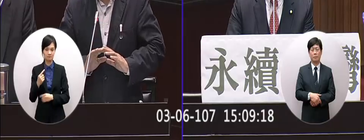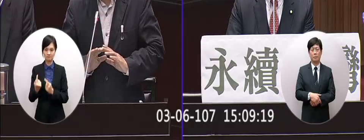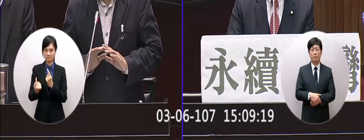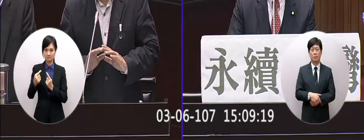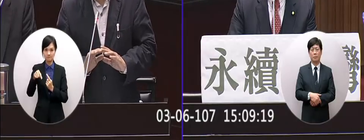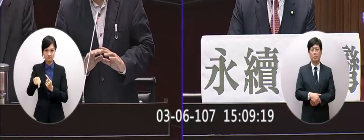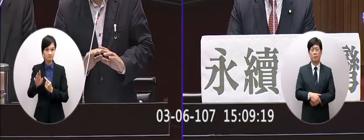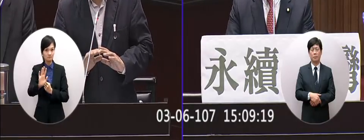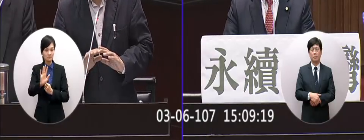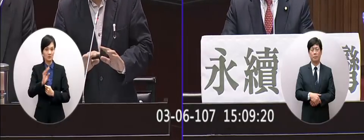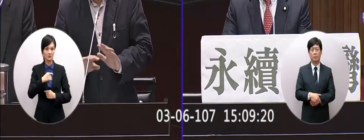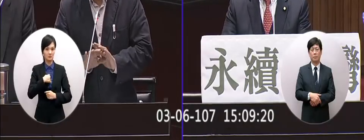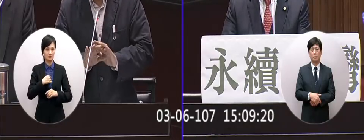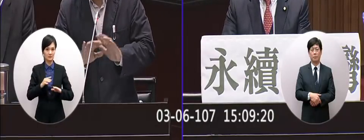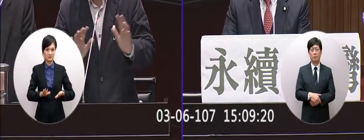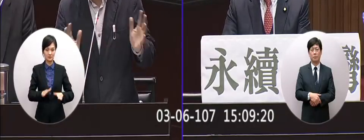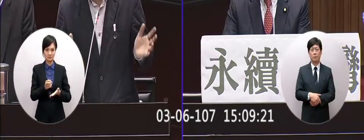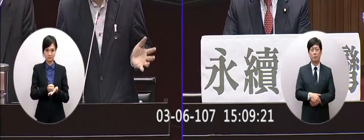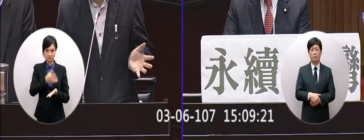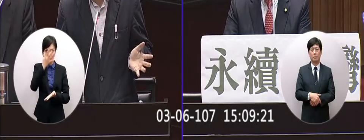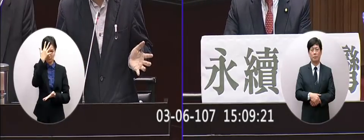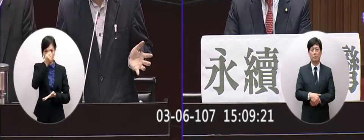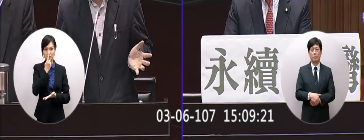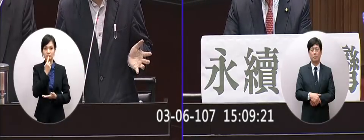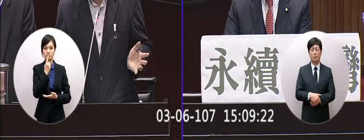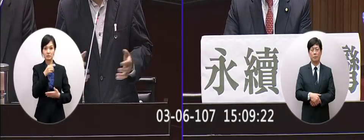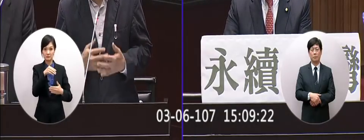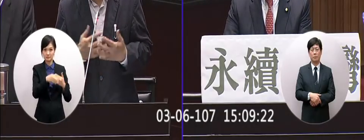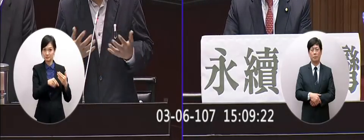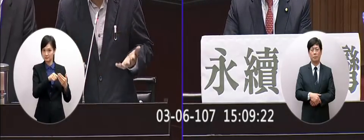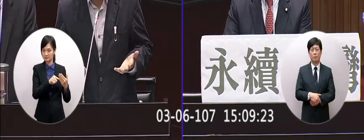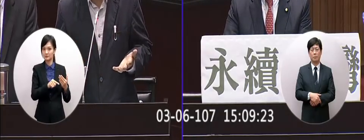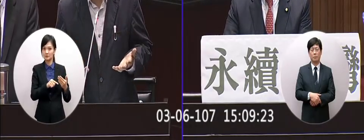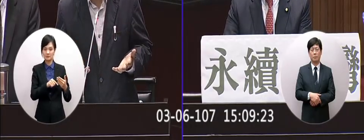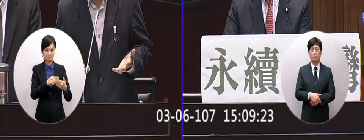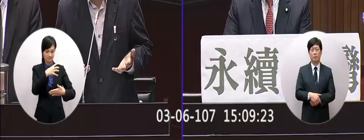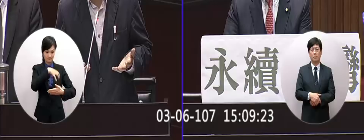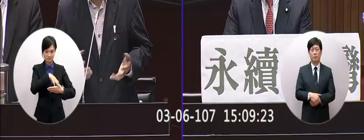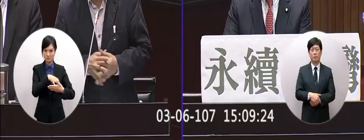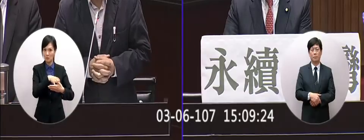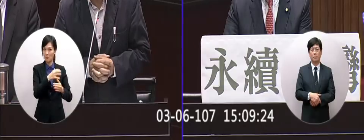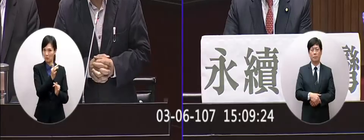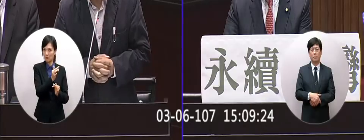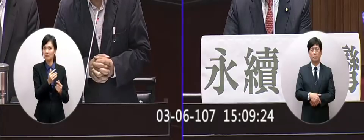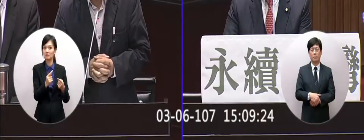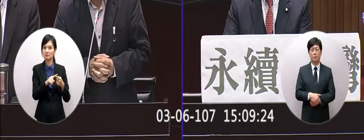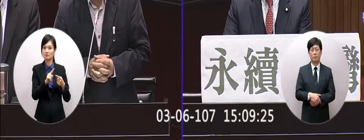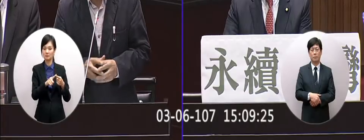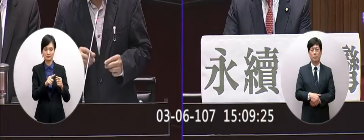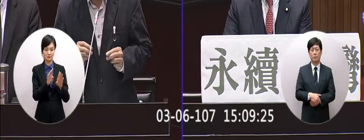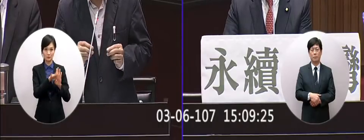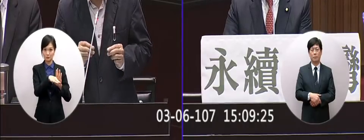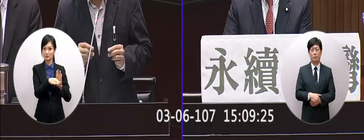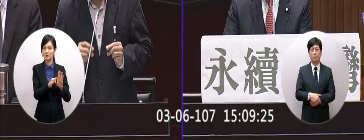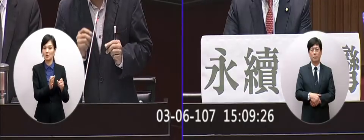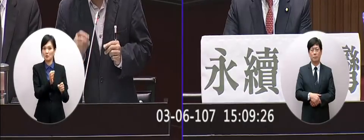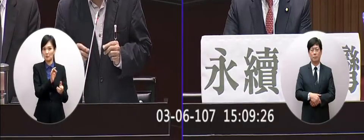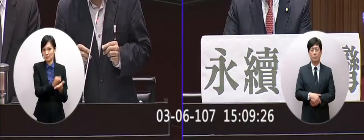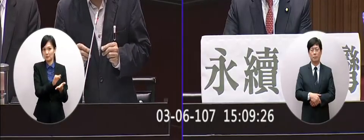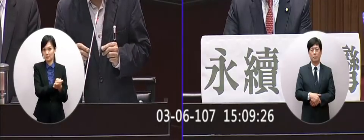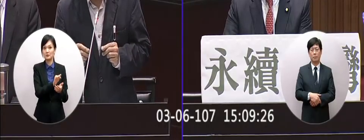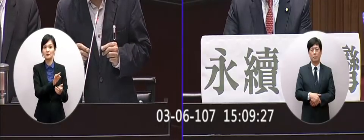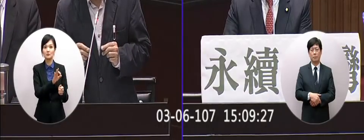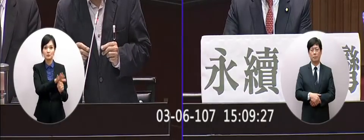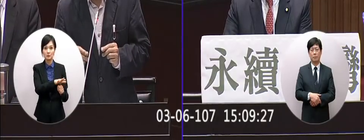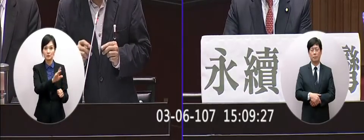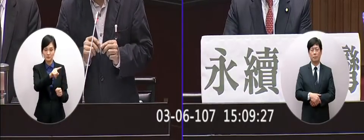现在推出了这个围绕条例，整个是一个完整的规划。包括税方面的奖助，包括我们辅